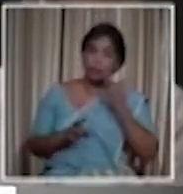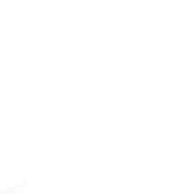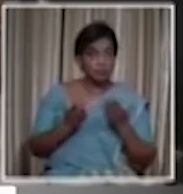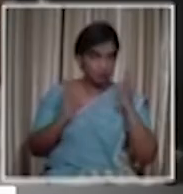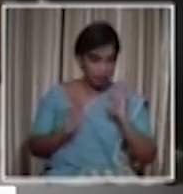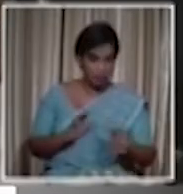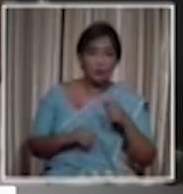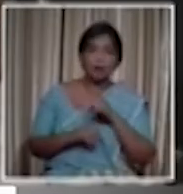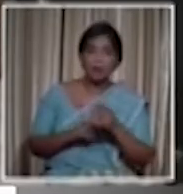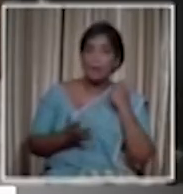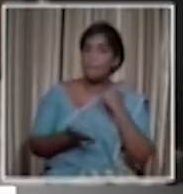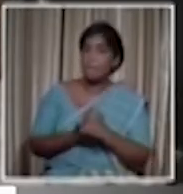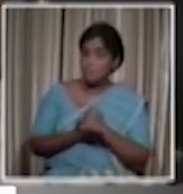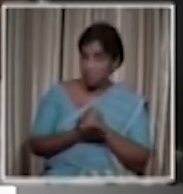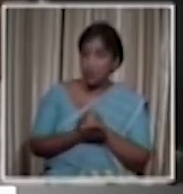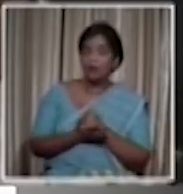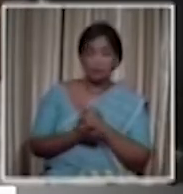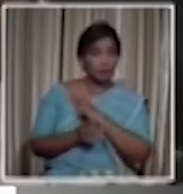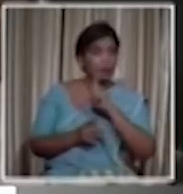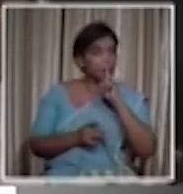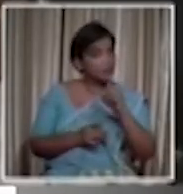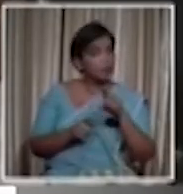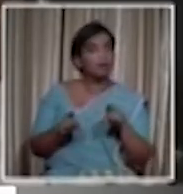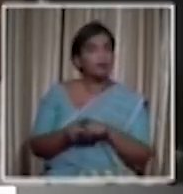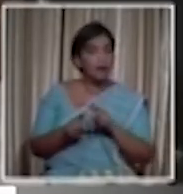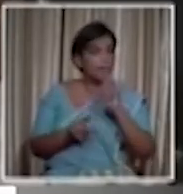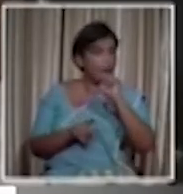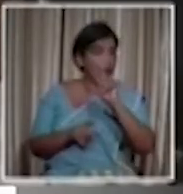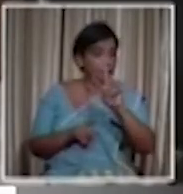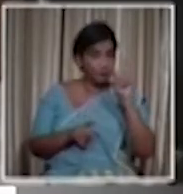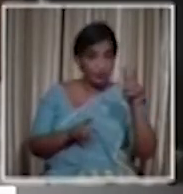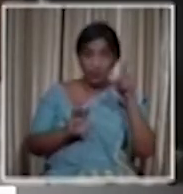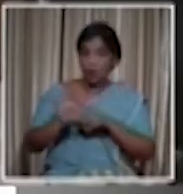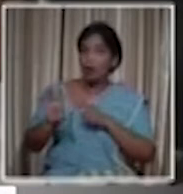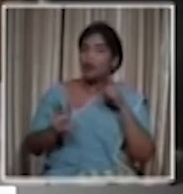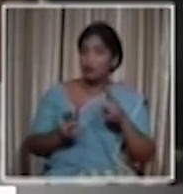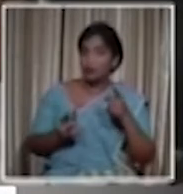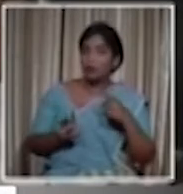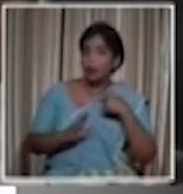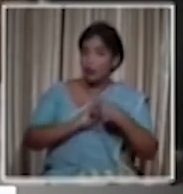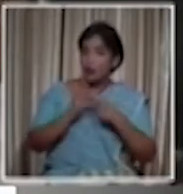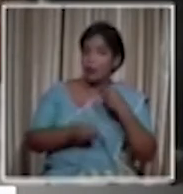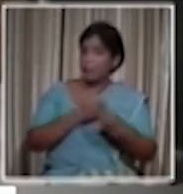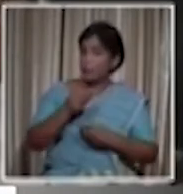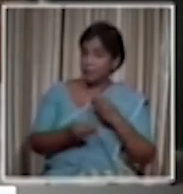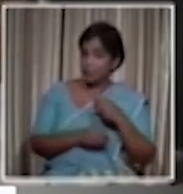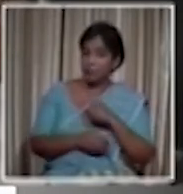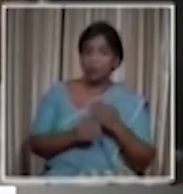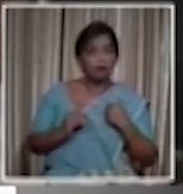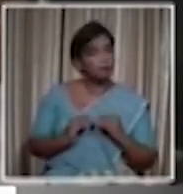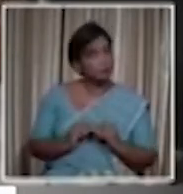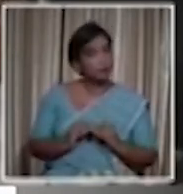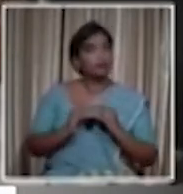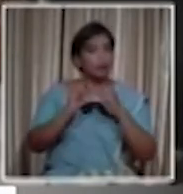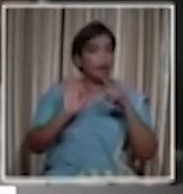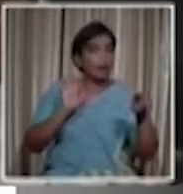අවශ්‍ය වෙනවා මහා බැංකු පුරෝකථනය අනුව 2022 වර්ෂයේ අපේ දළ දේශීය නිෂ්පාදිතයේ වර්ධනය